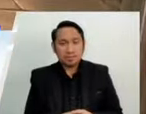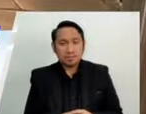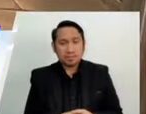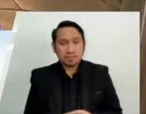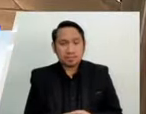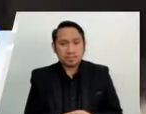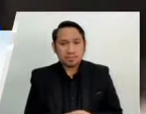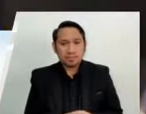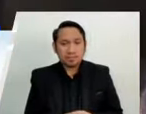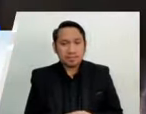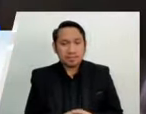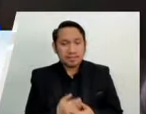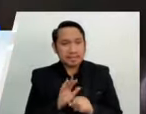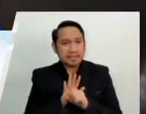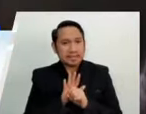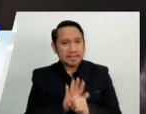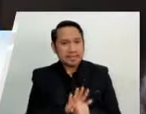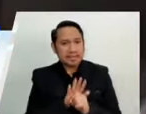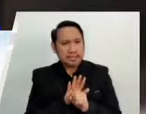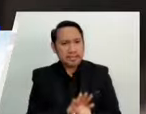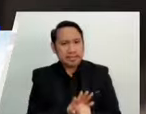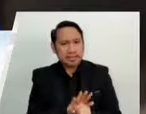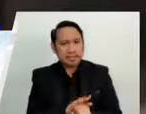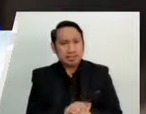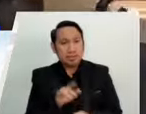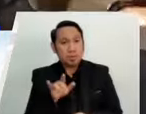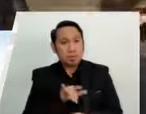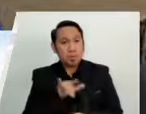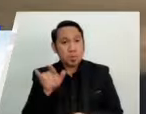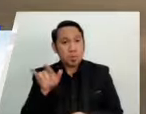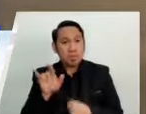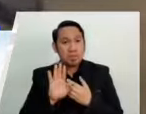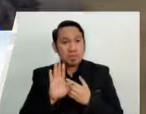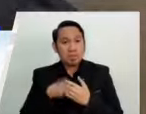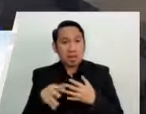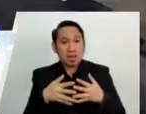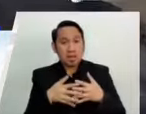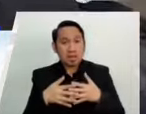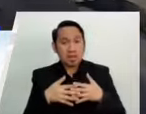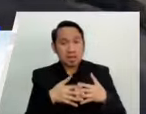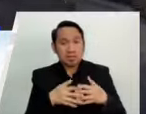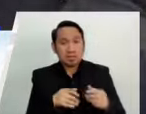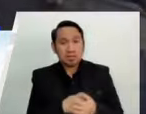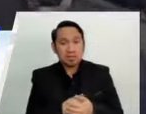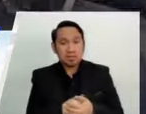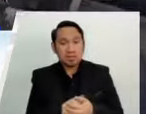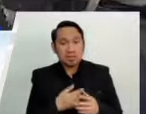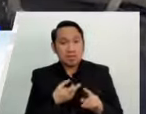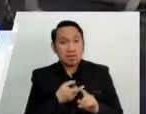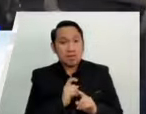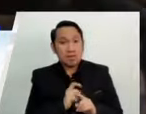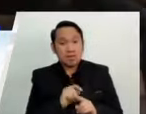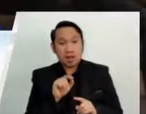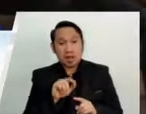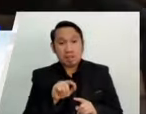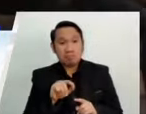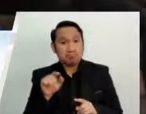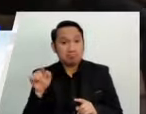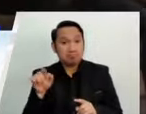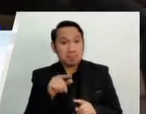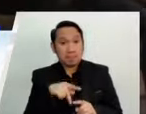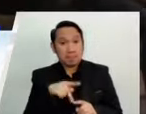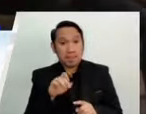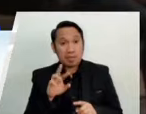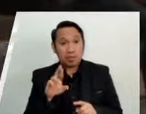Stressed si Milandro na may flight pabalik sa Amerika. Pangbiyahe nilang galing Pedro Hill papuntang Naiya. Dapat supposed to